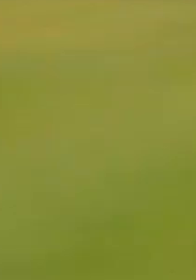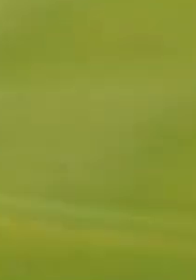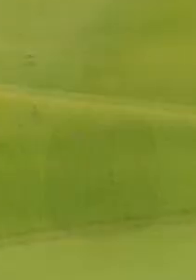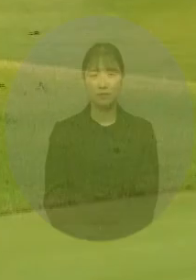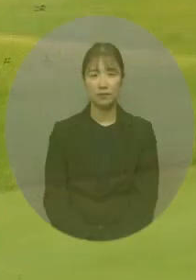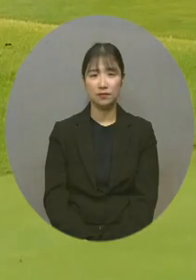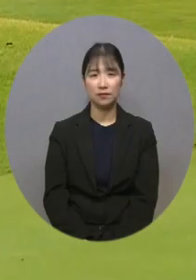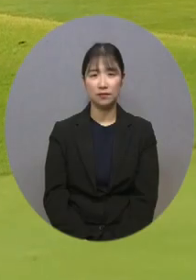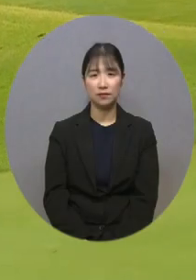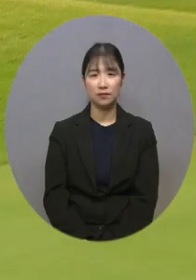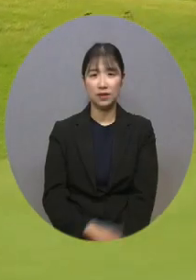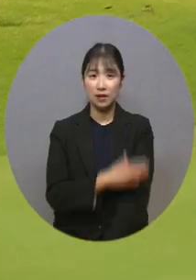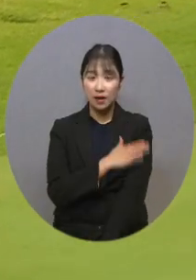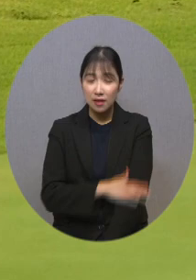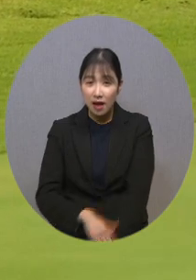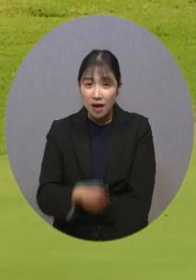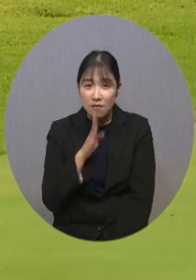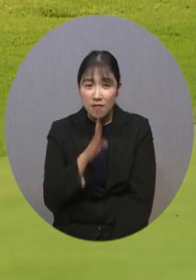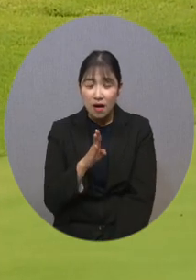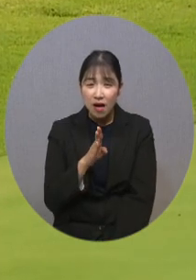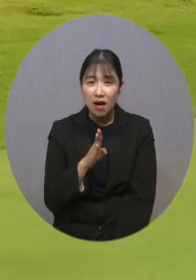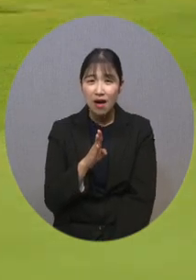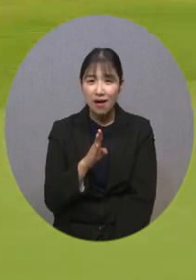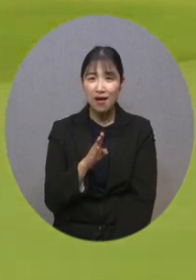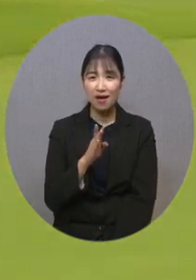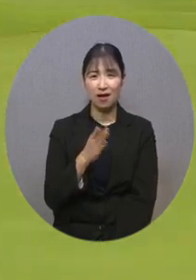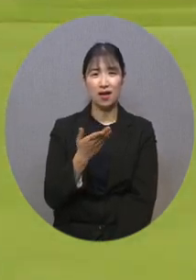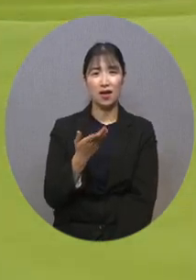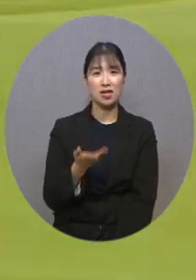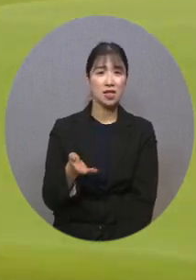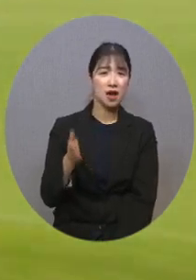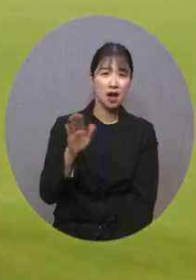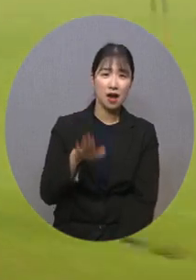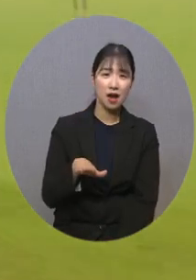잘 갔지? 아, 언니, 근데.